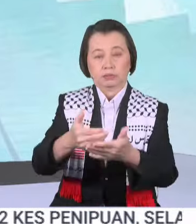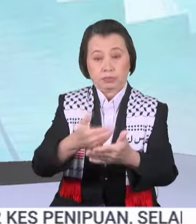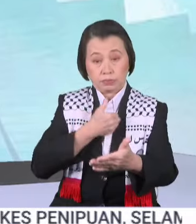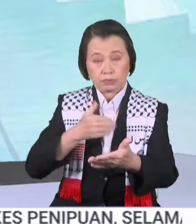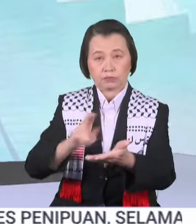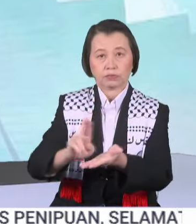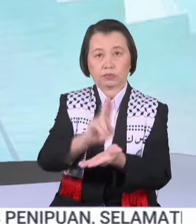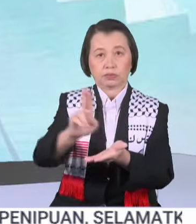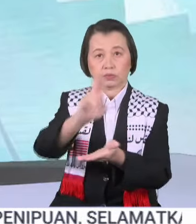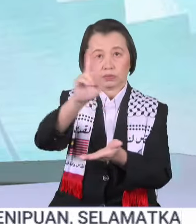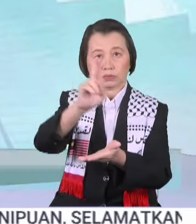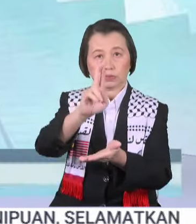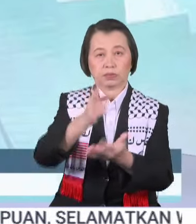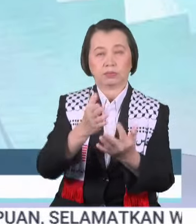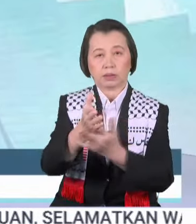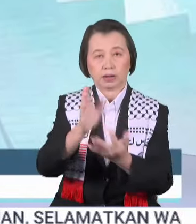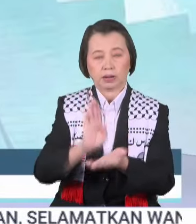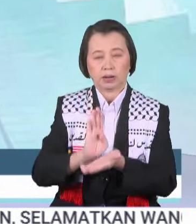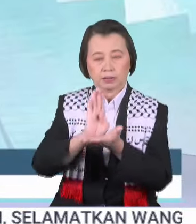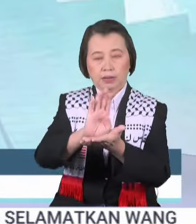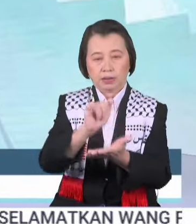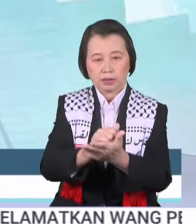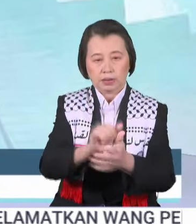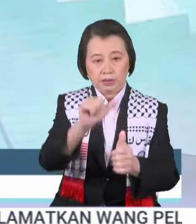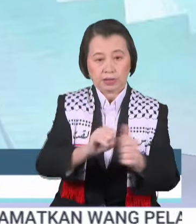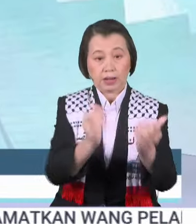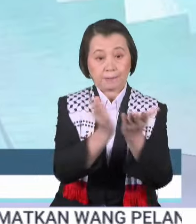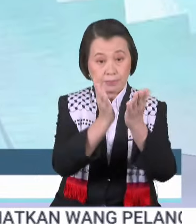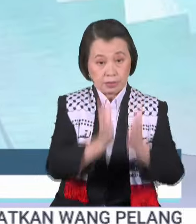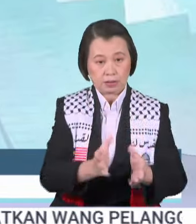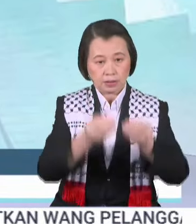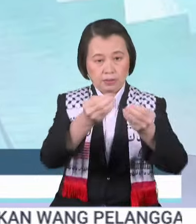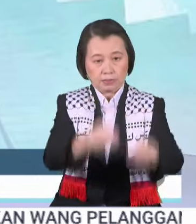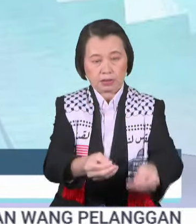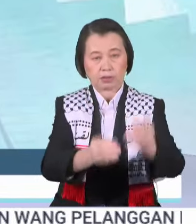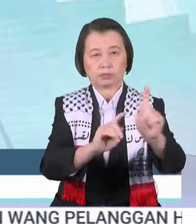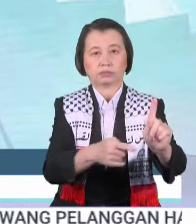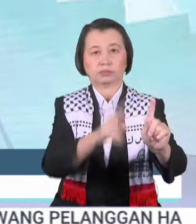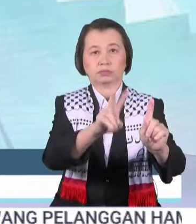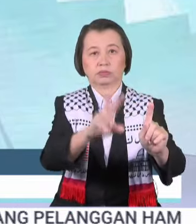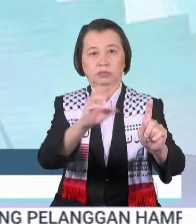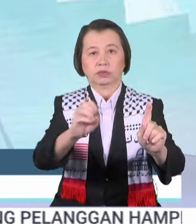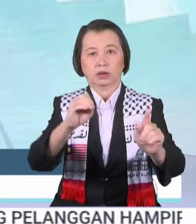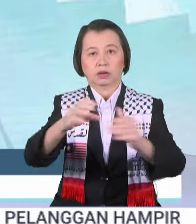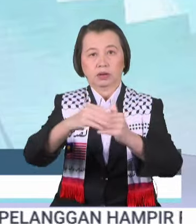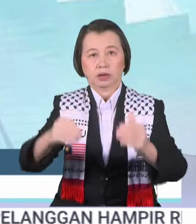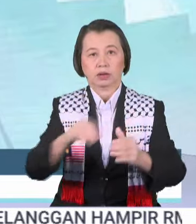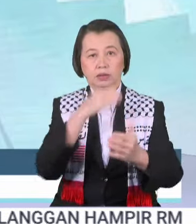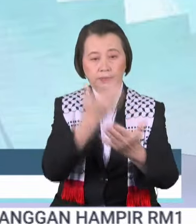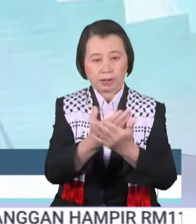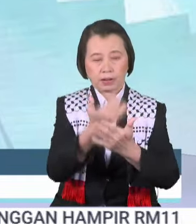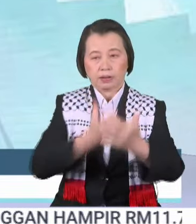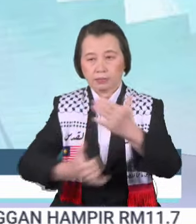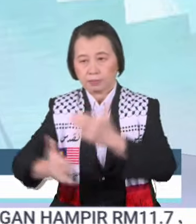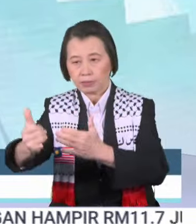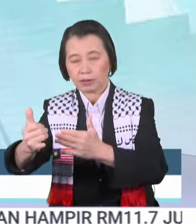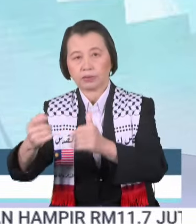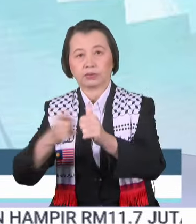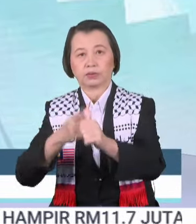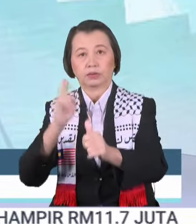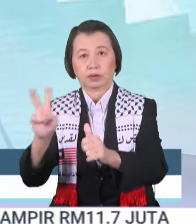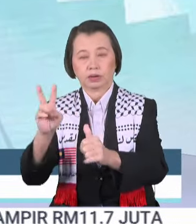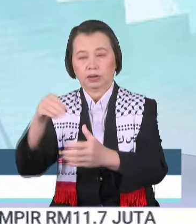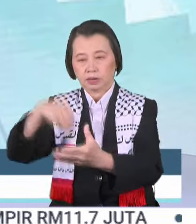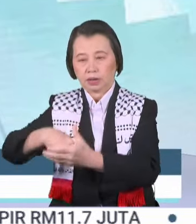pra-universiti MAIPS. Menerusi inisiatif itu, setiap pelajar Perlis akan menerima RM1,200 sebaik memasuki semester kedua